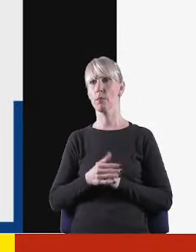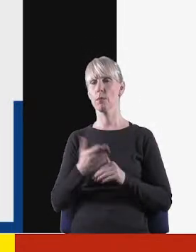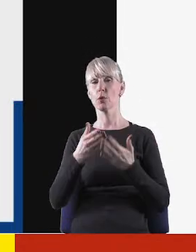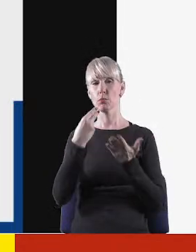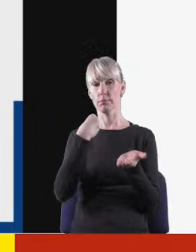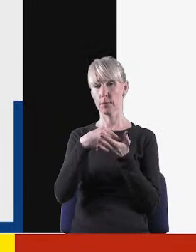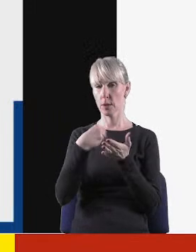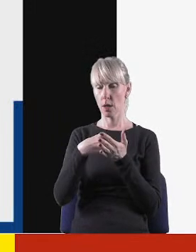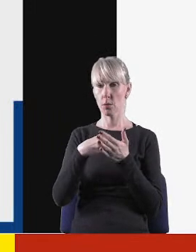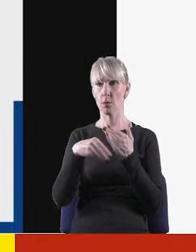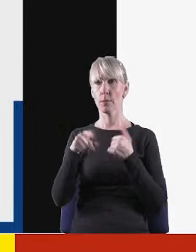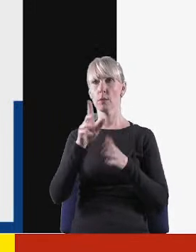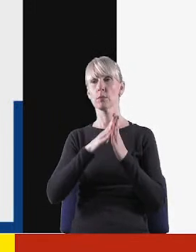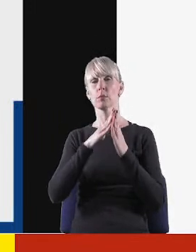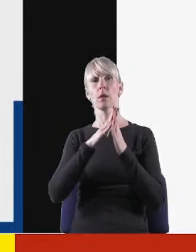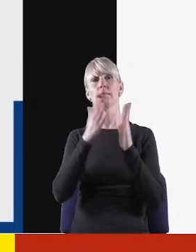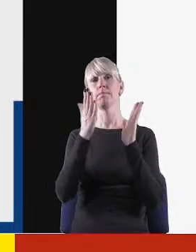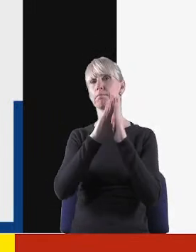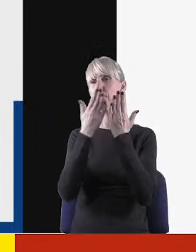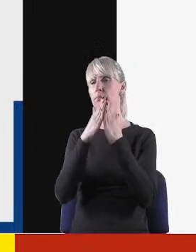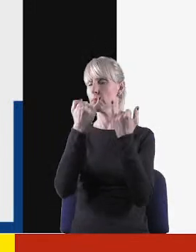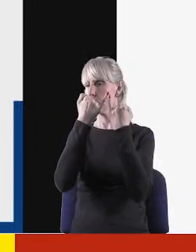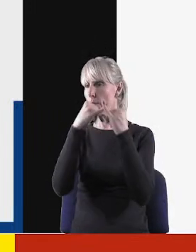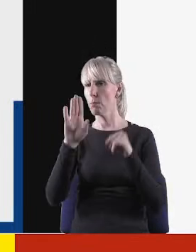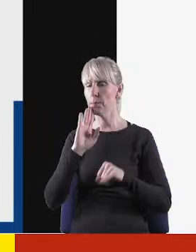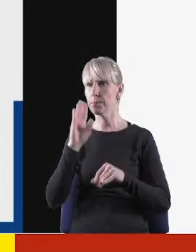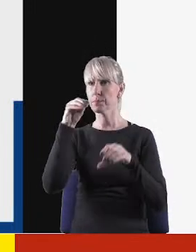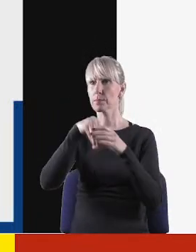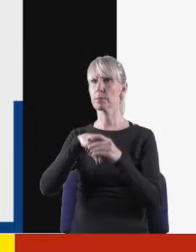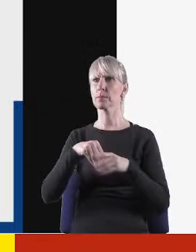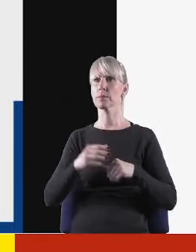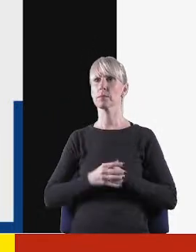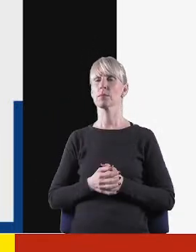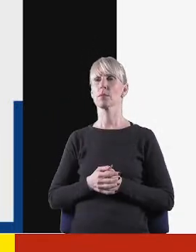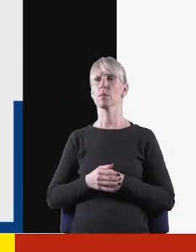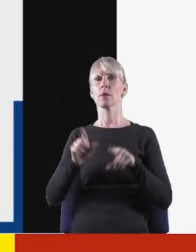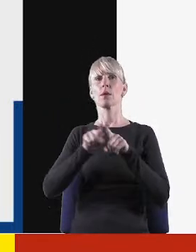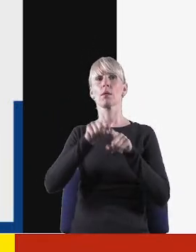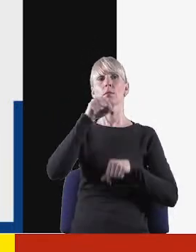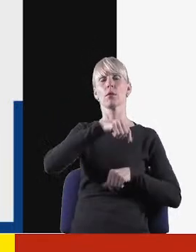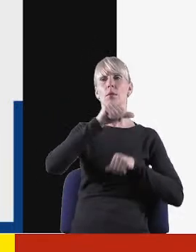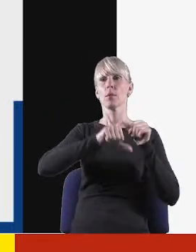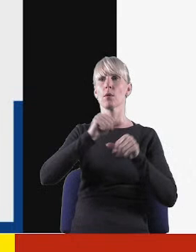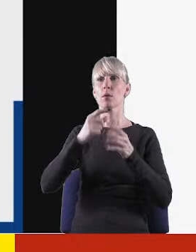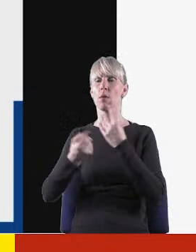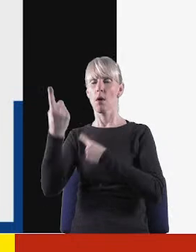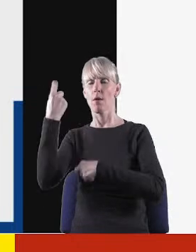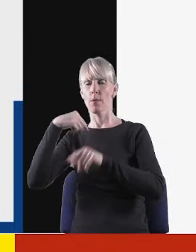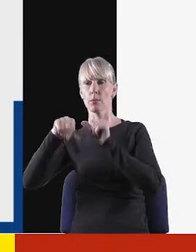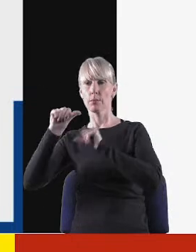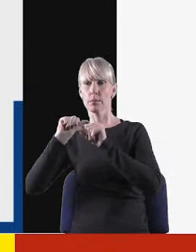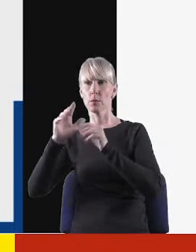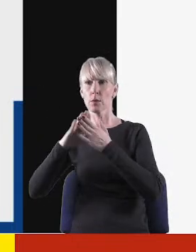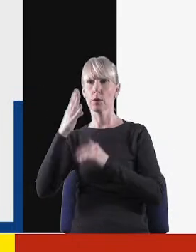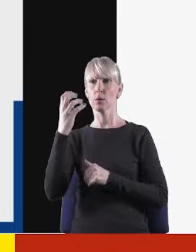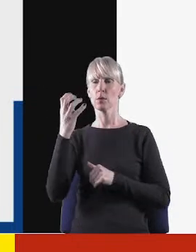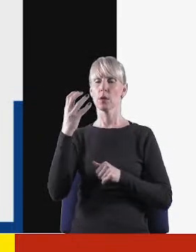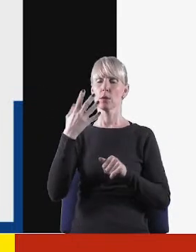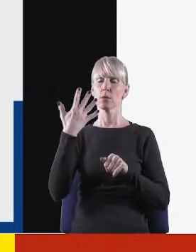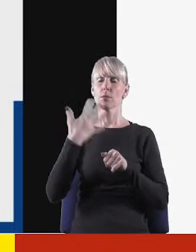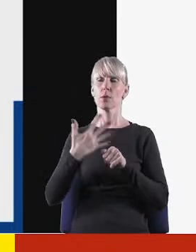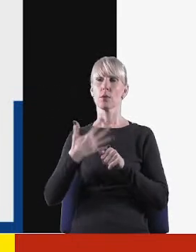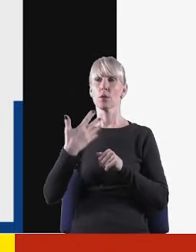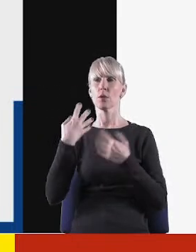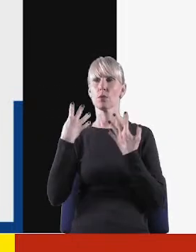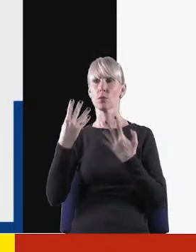środków dydaktycznych. Przypomnę, w tym roku była, w poprzednim roku szkolnym była to kwota 459 tysięcy,